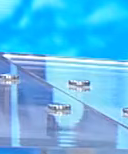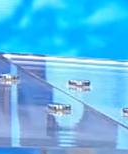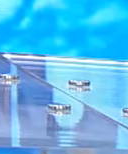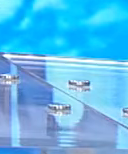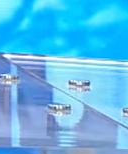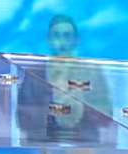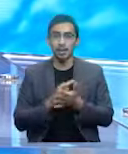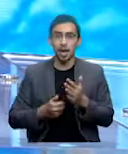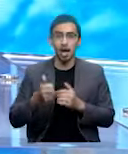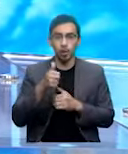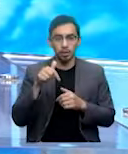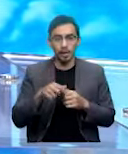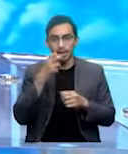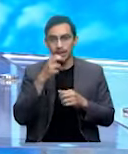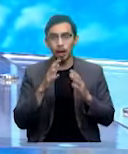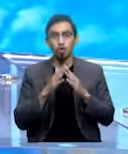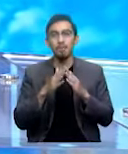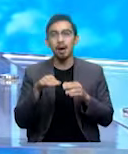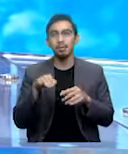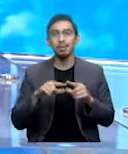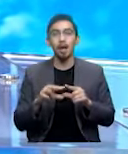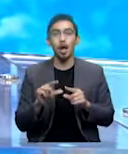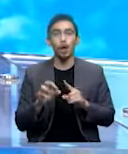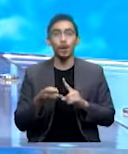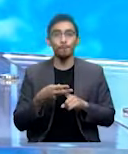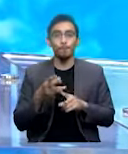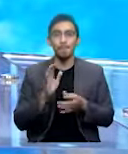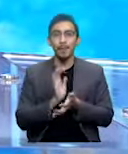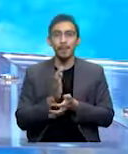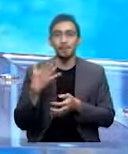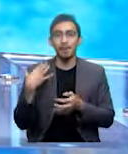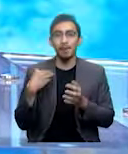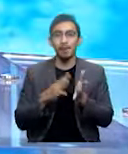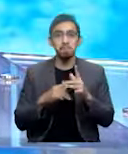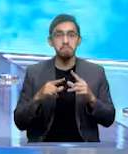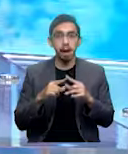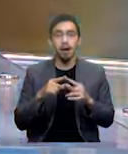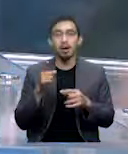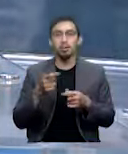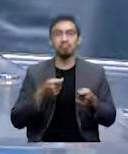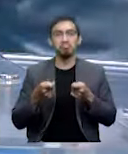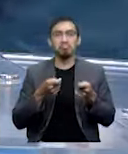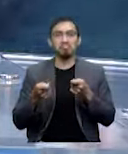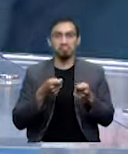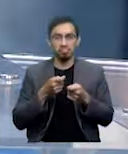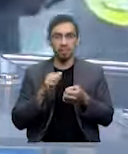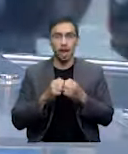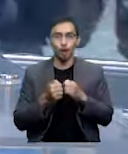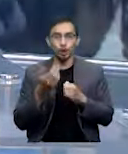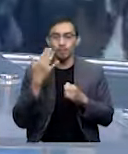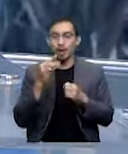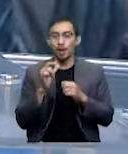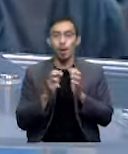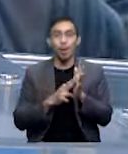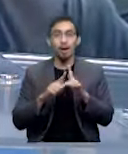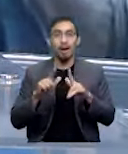penyiri ke jagung kembali memeriksa rumah mewah milik zarov rar mantan pejabat Mahkamah Agung makelar kasus vonis bebas Ronal tanur untuk